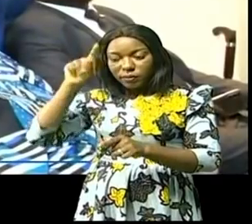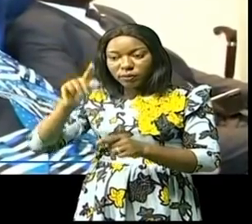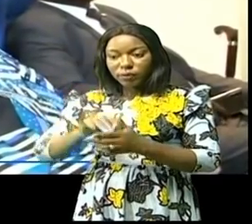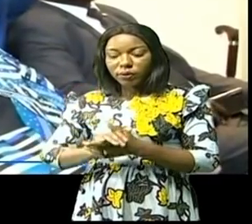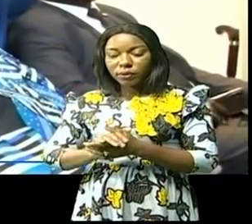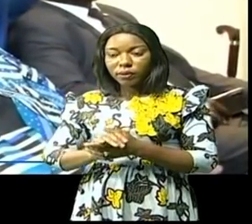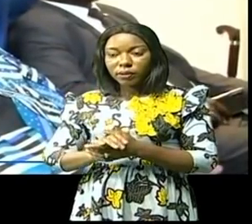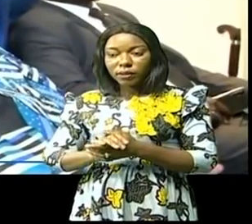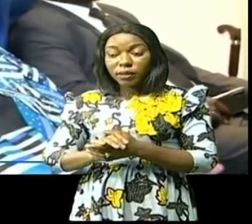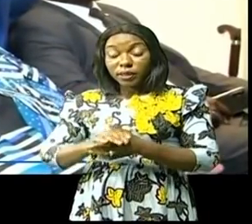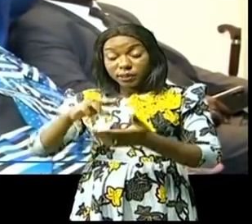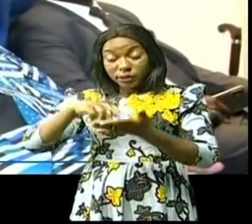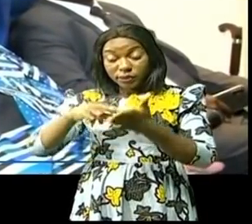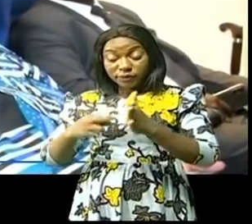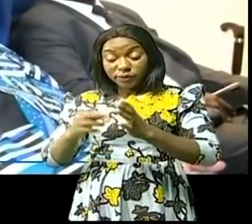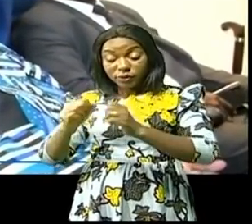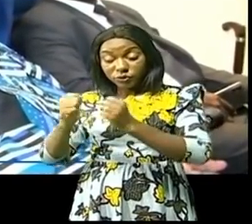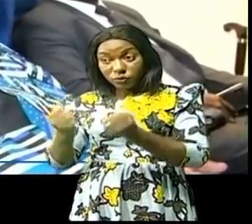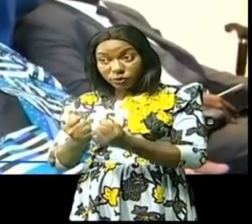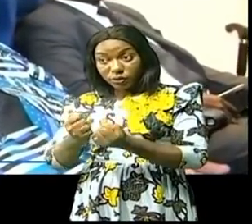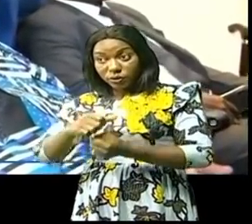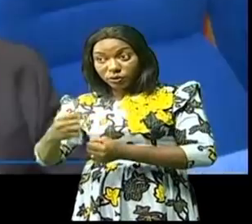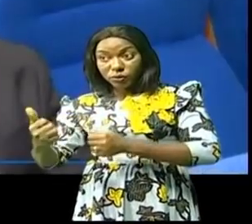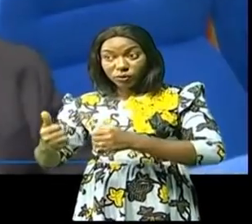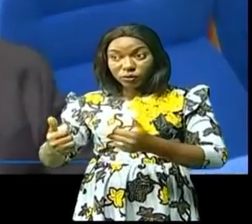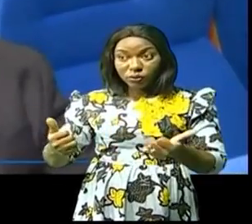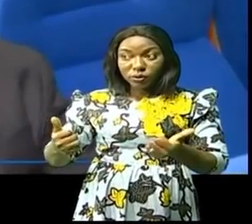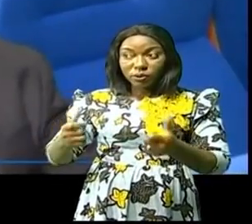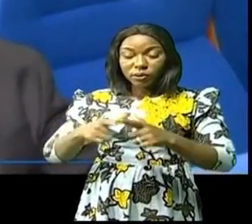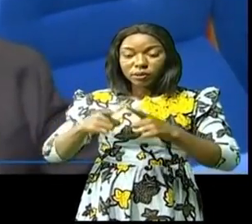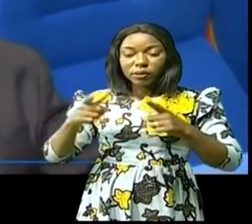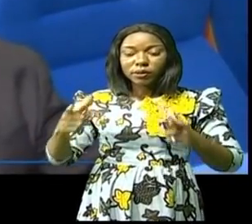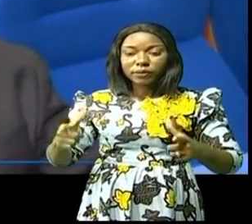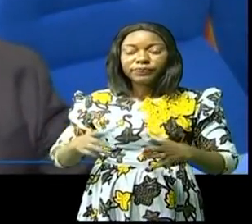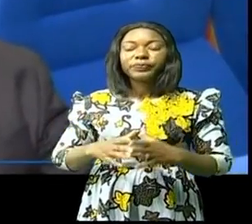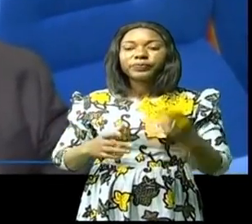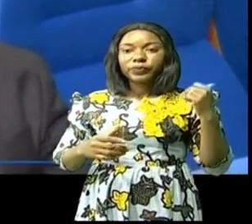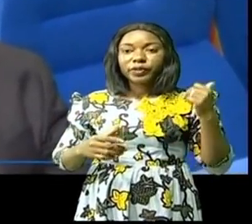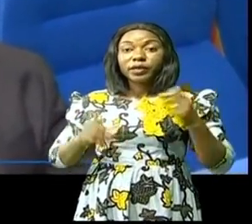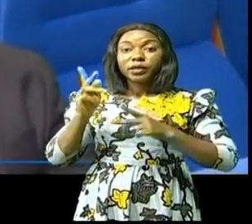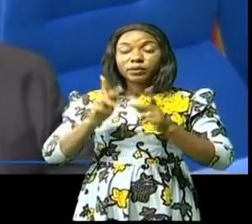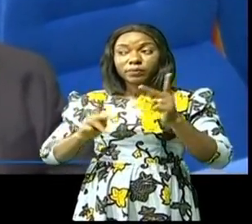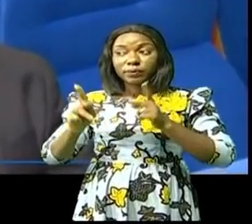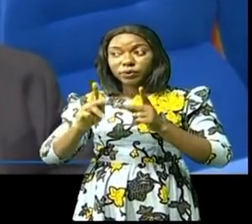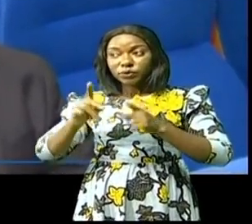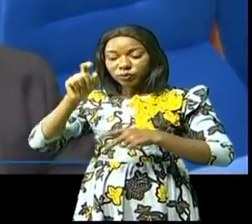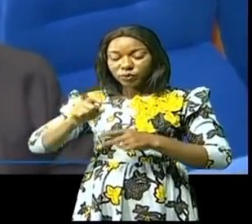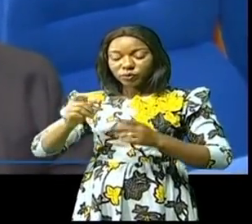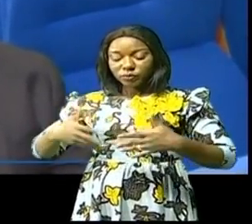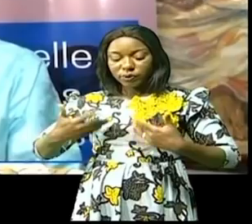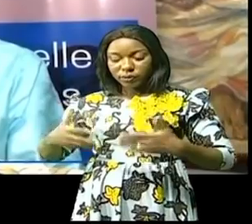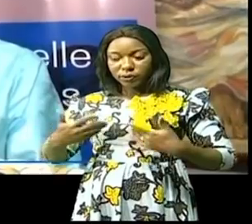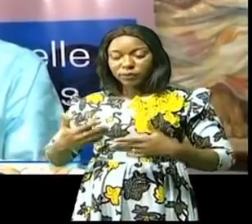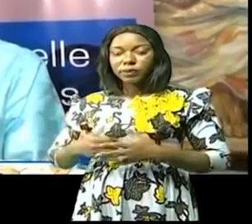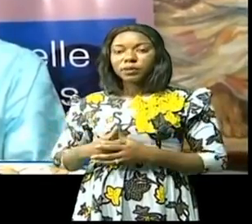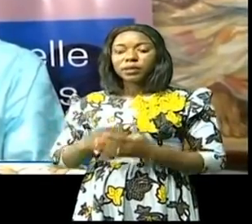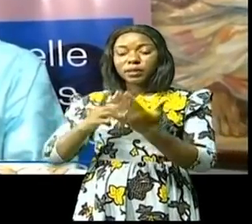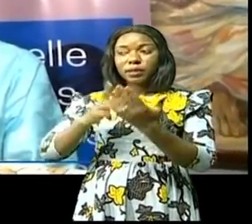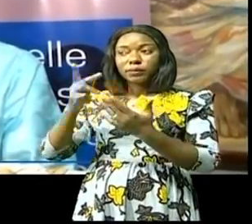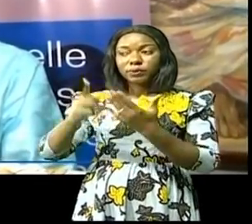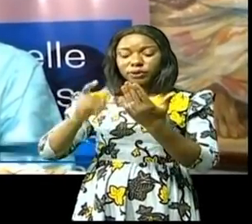Gold Mining, et des sociétés pilotes du Grand Katanga. Les populations impactées devront se réjouir déjà. Les projets